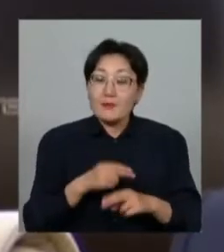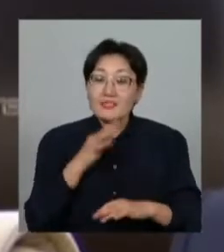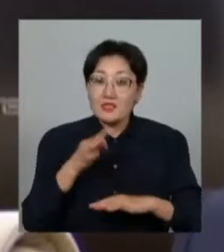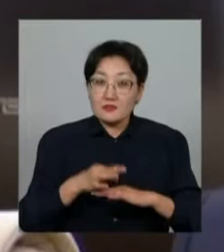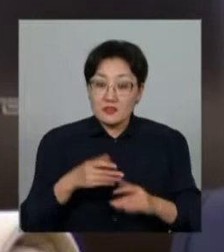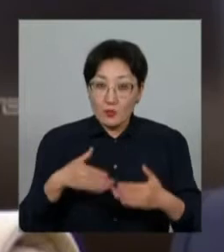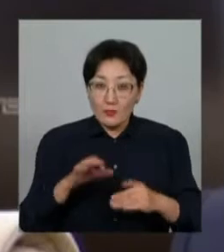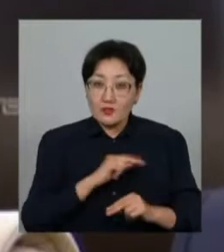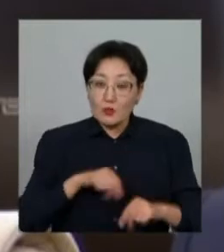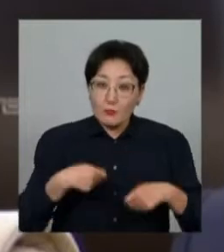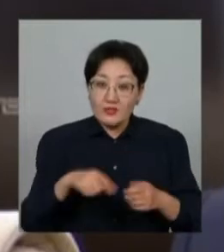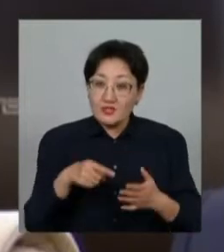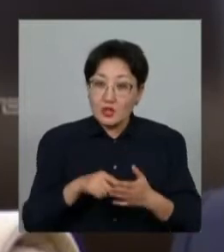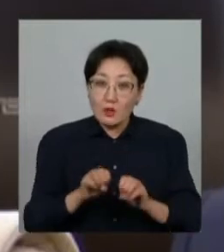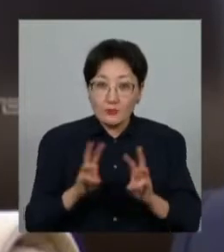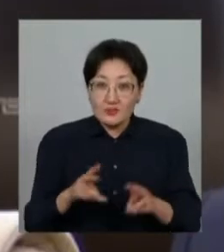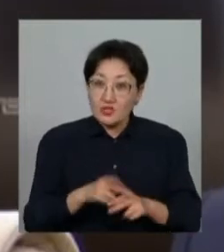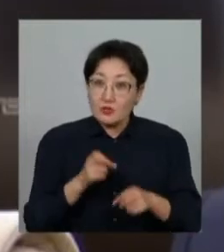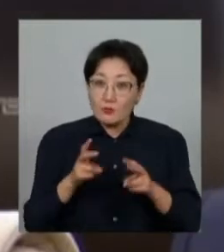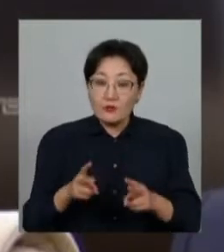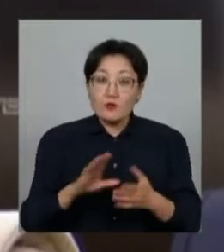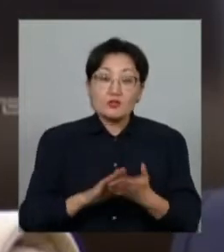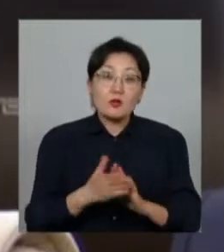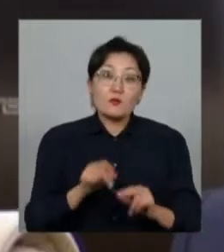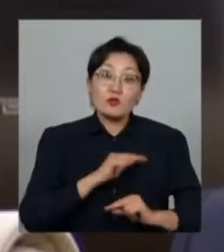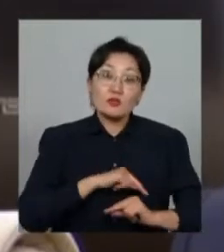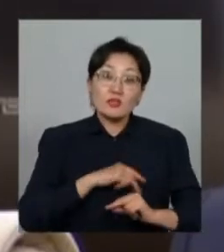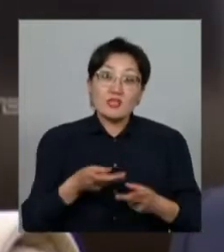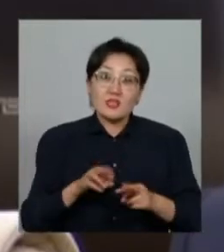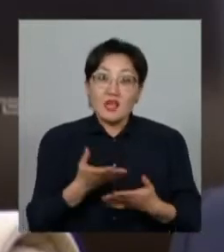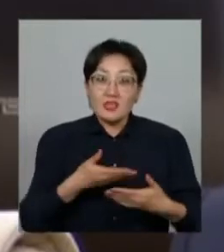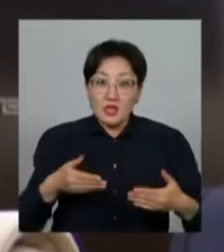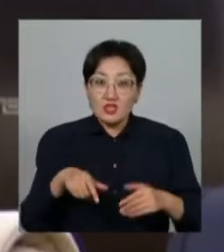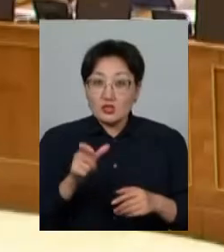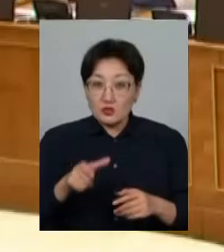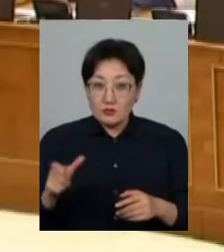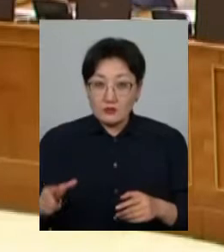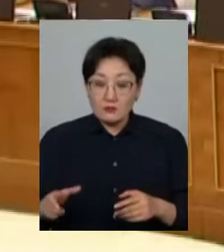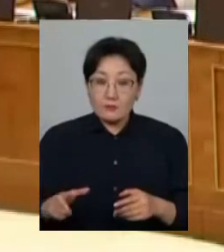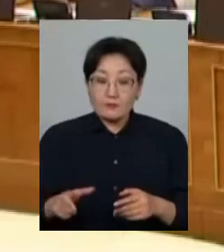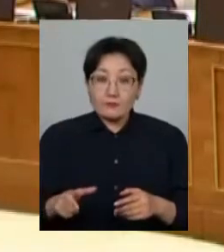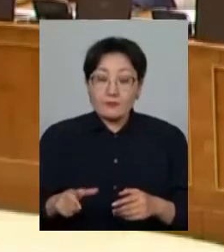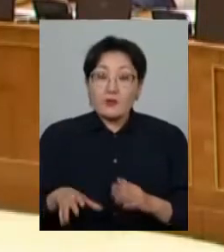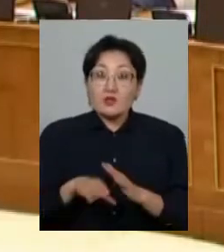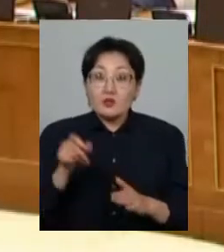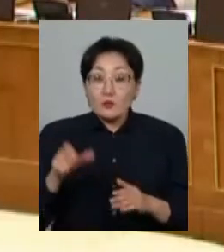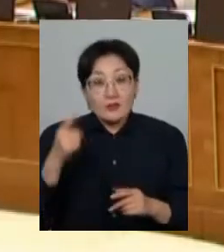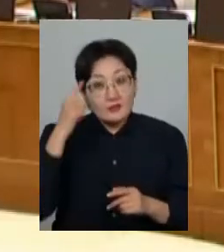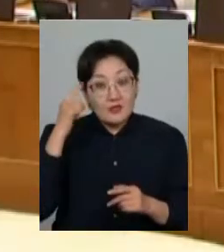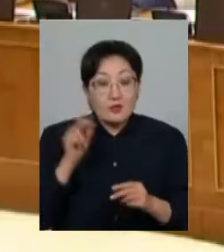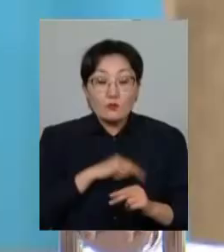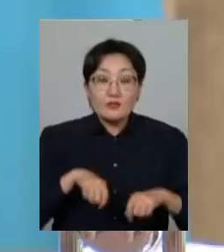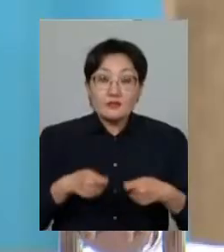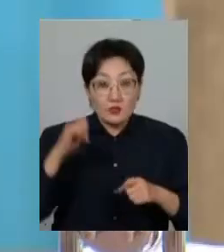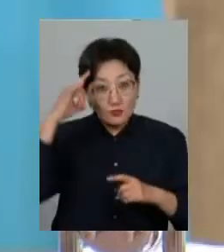отношении работодателей к вопросам обеспечения безопасных условий труда для наших граждан. Парламентарии также считают, что